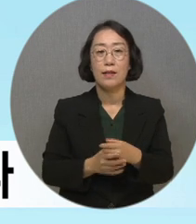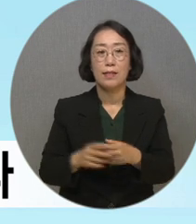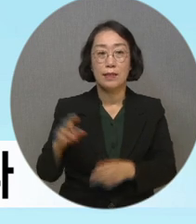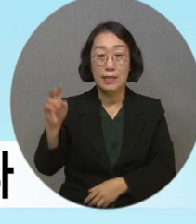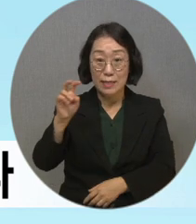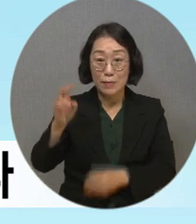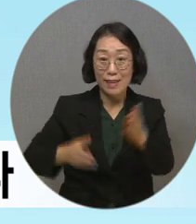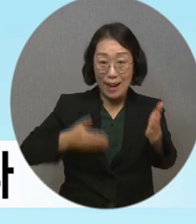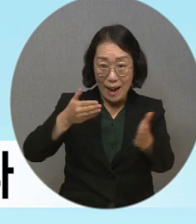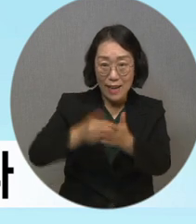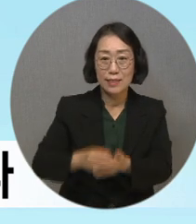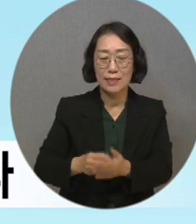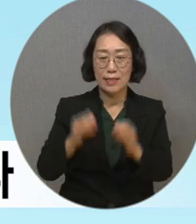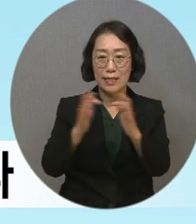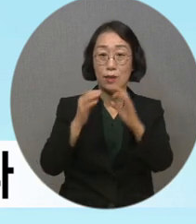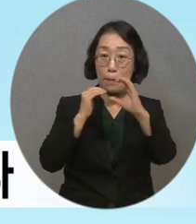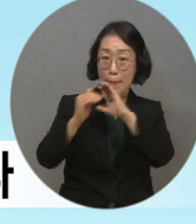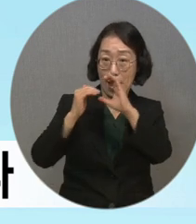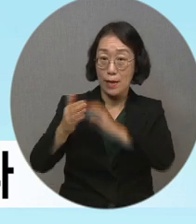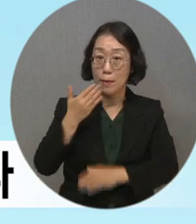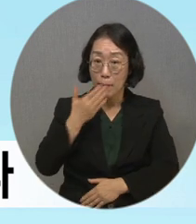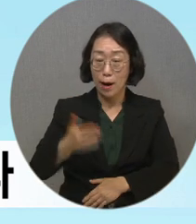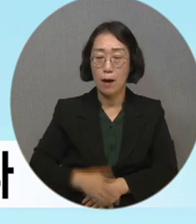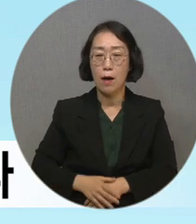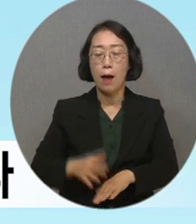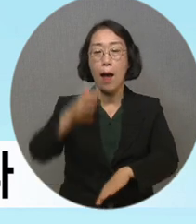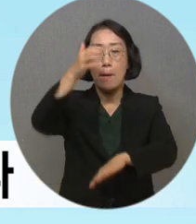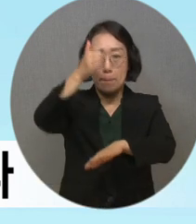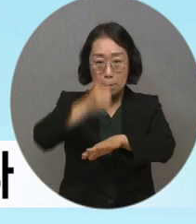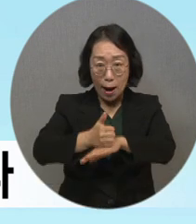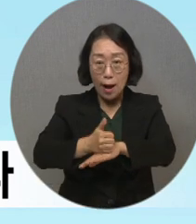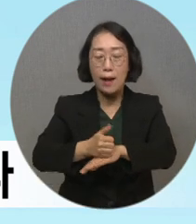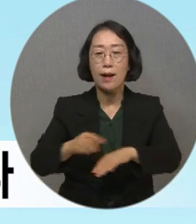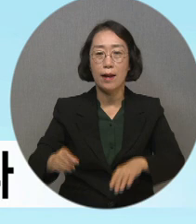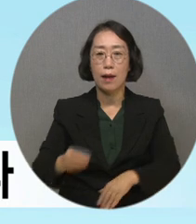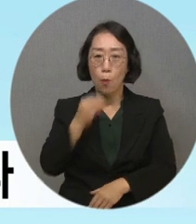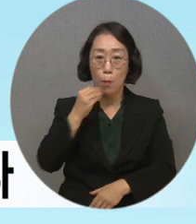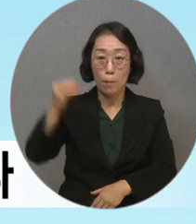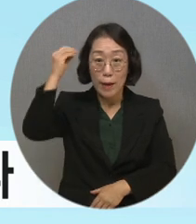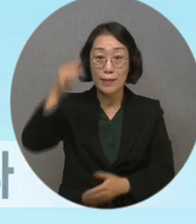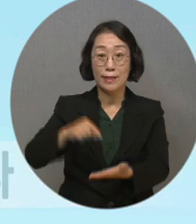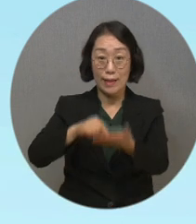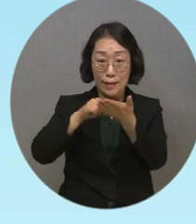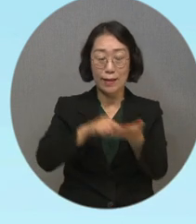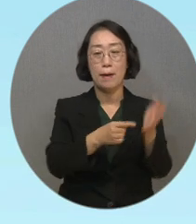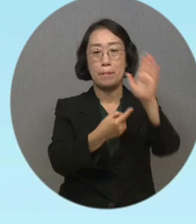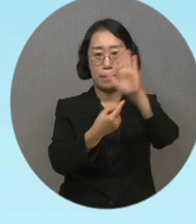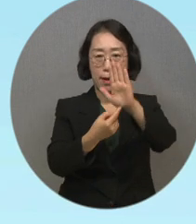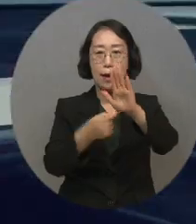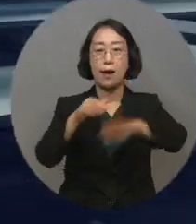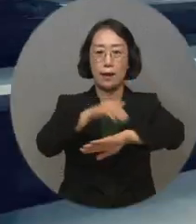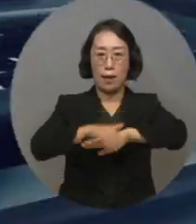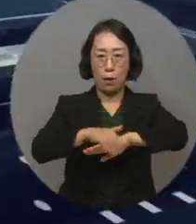통해 접수를 진행하며 심사 결과는 이달 말 공단 누리집을 통해 발표할 예정입니다.